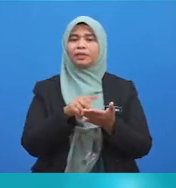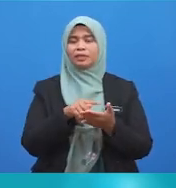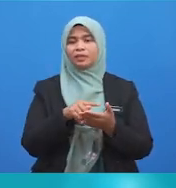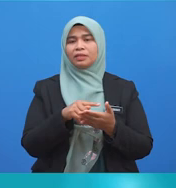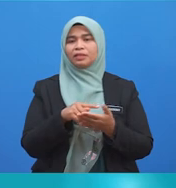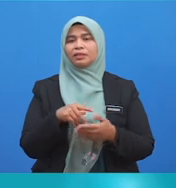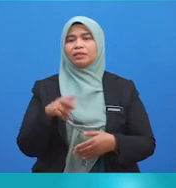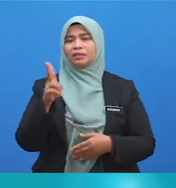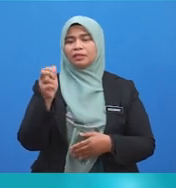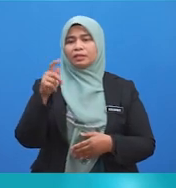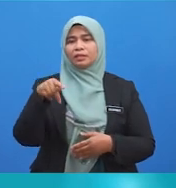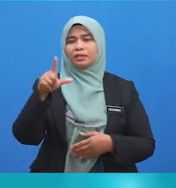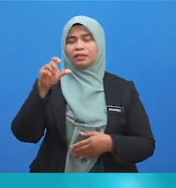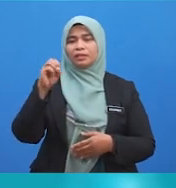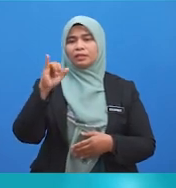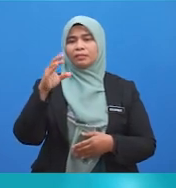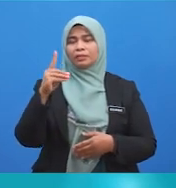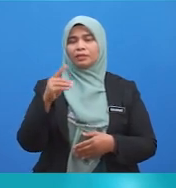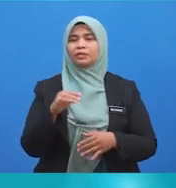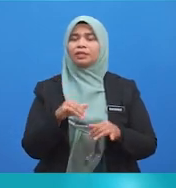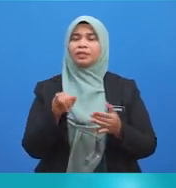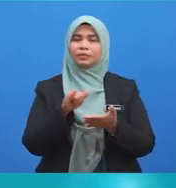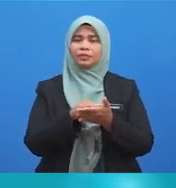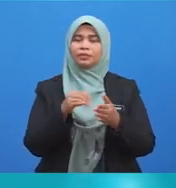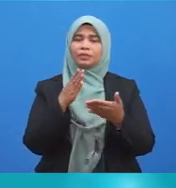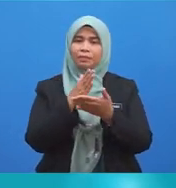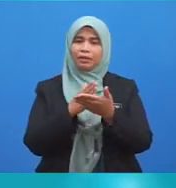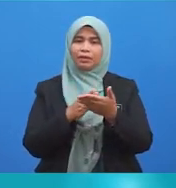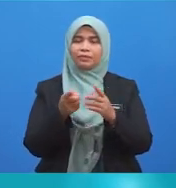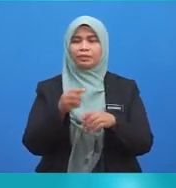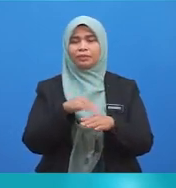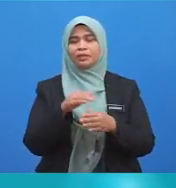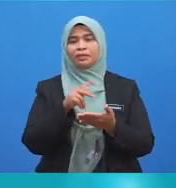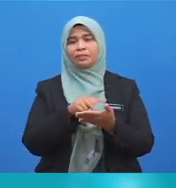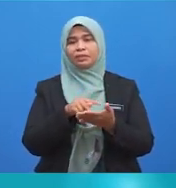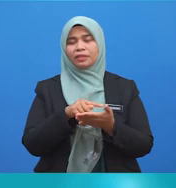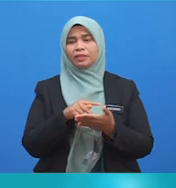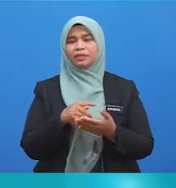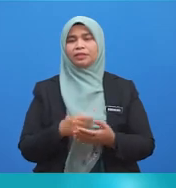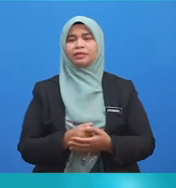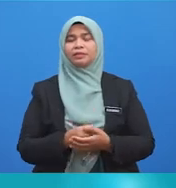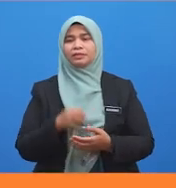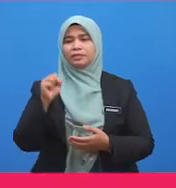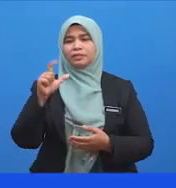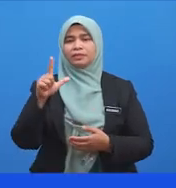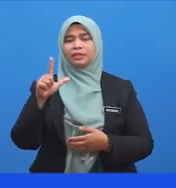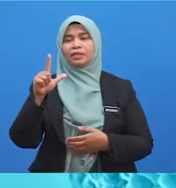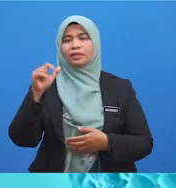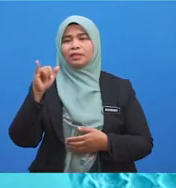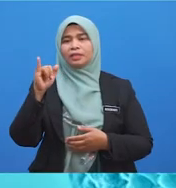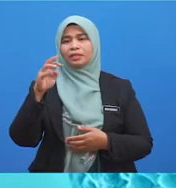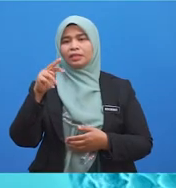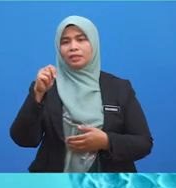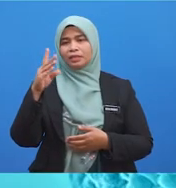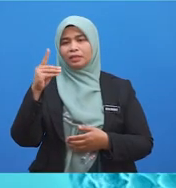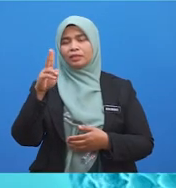haploid, iaitu separuh daripada bilangan kromosom sel induk.